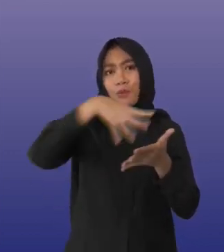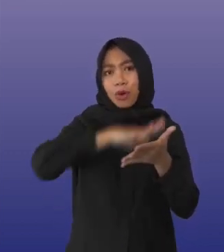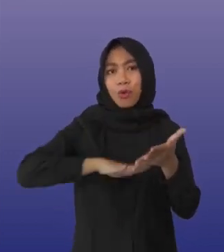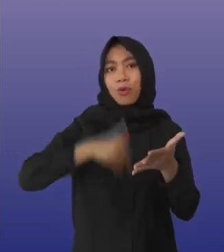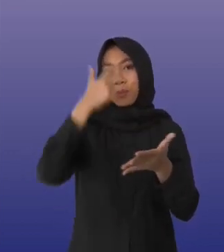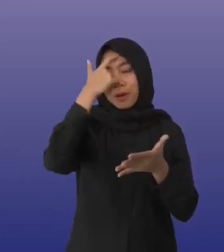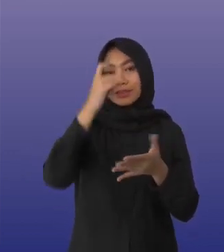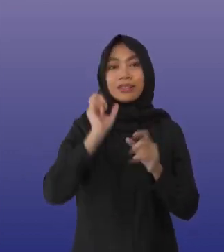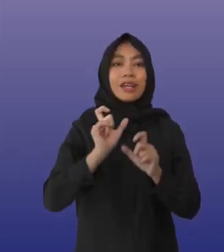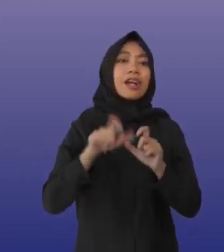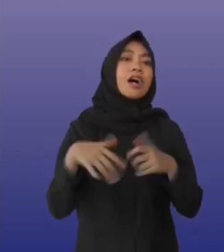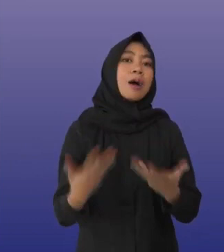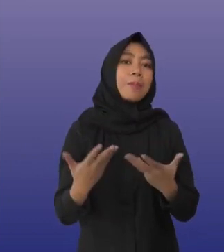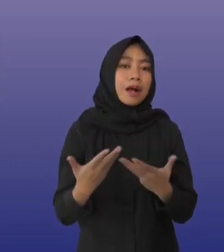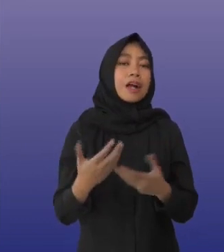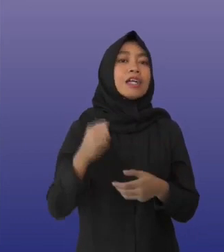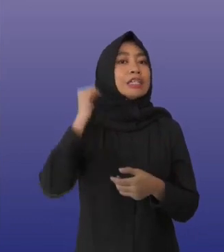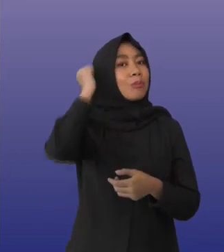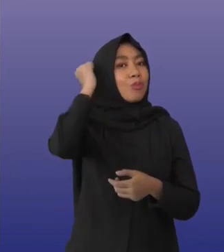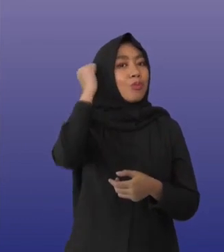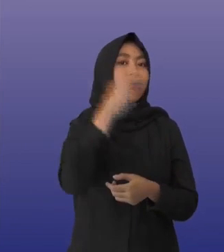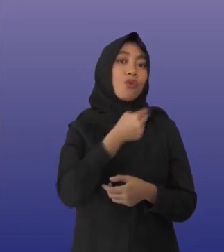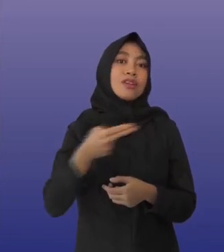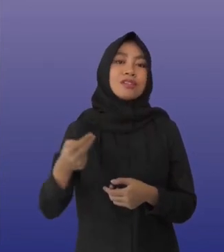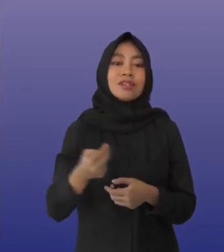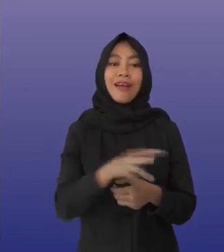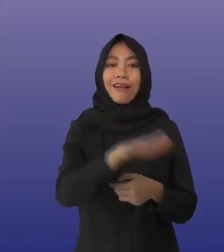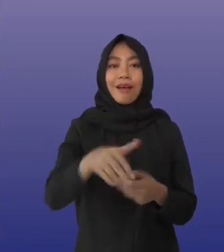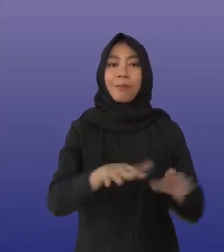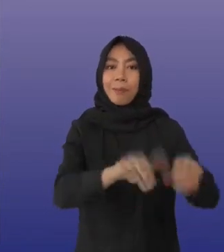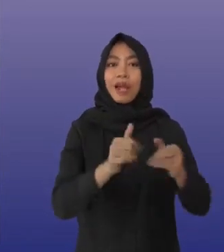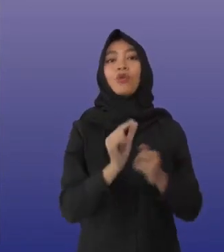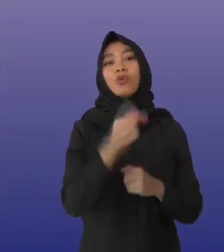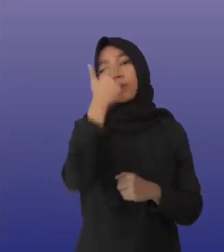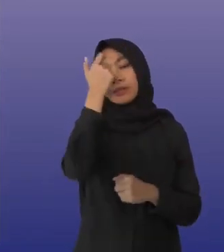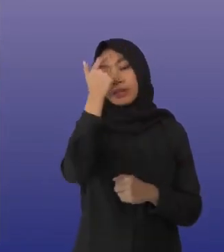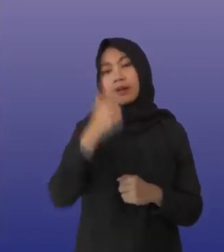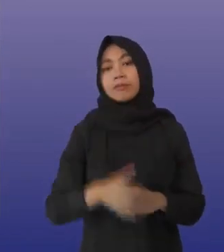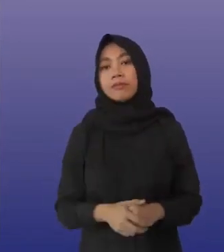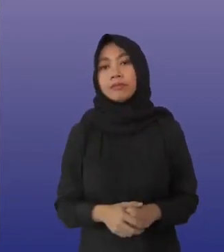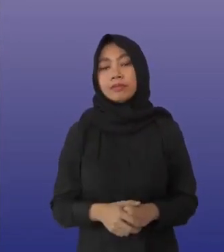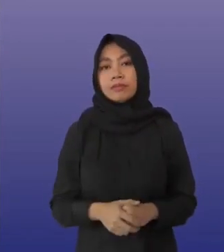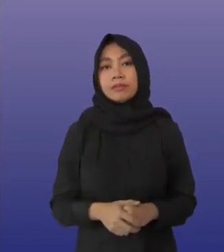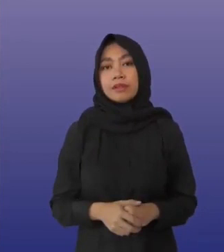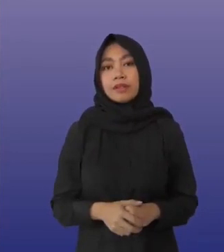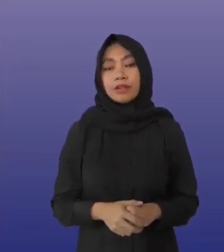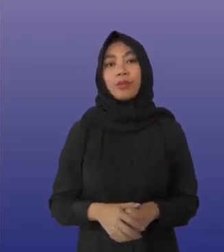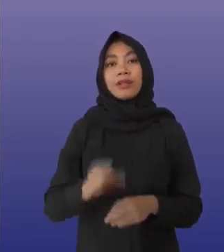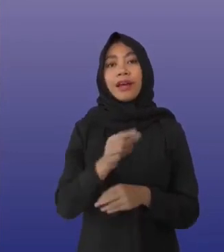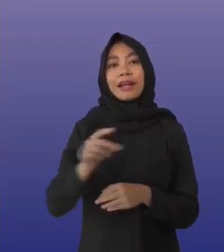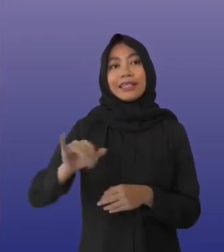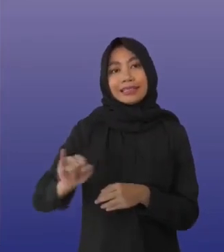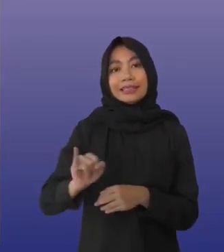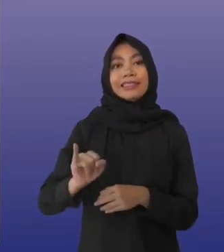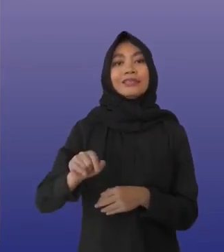Ibu Pertiwi memanggil belajar. Stay tune di RRI, bisa lihat live streamingnya, bisa dengerin radionya untuk belajar bareng